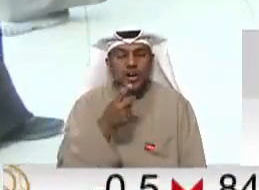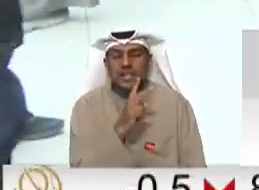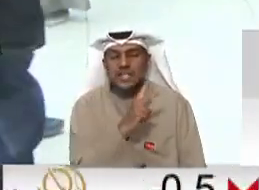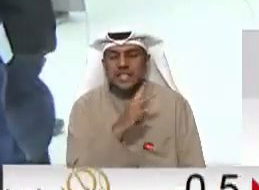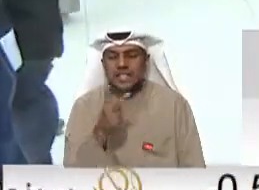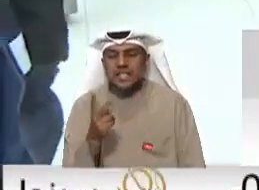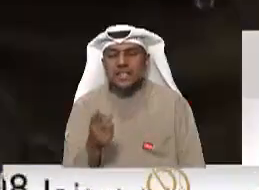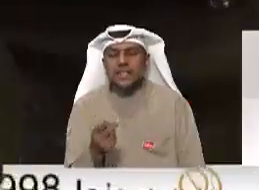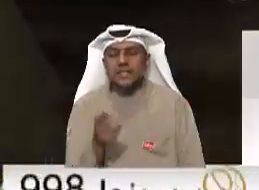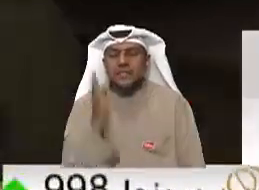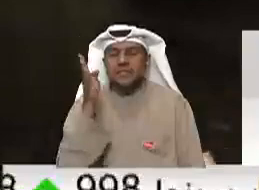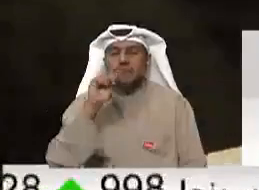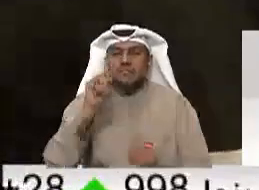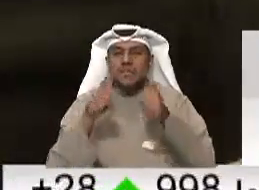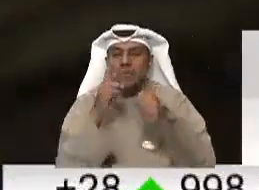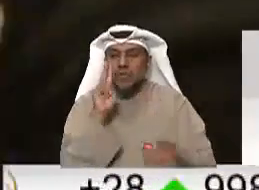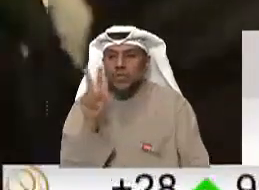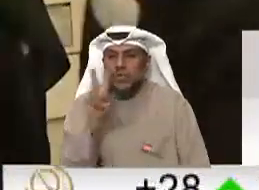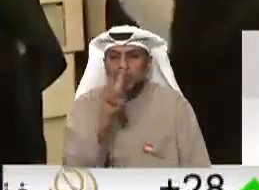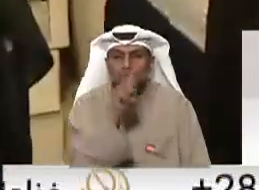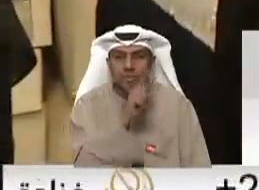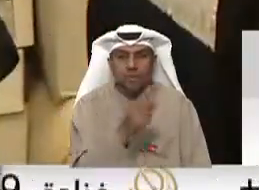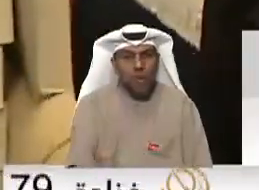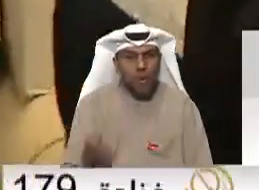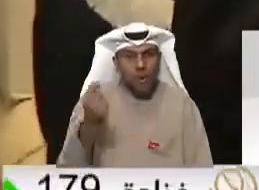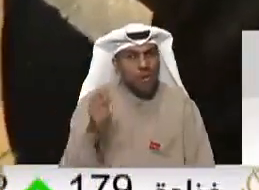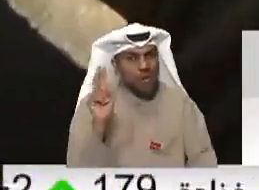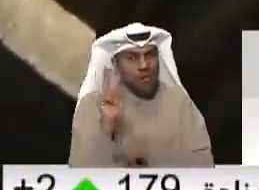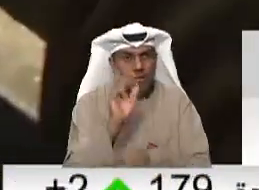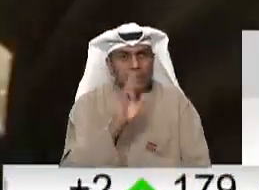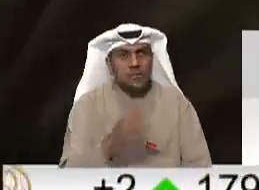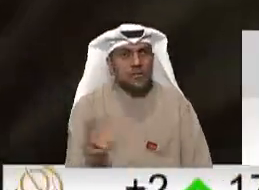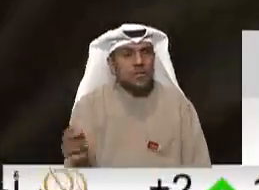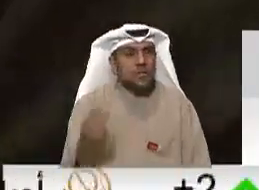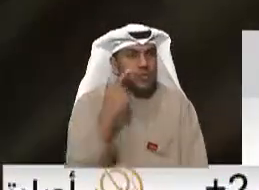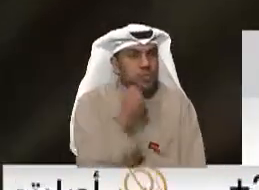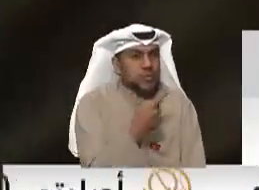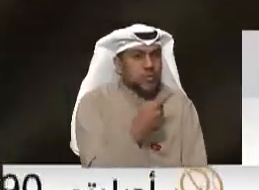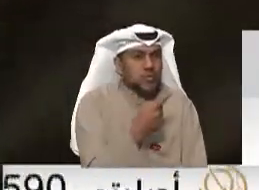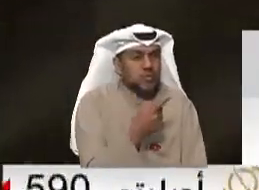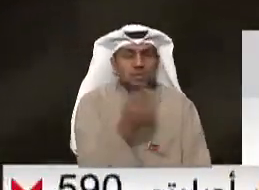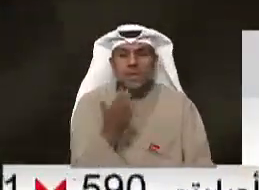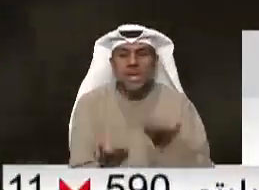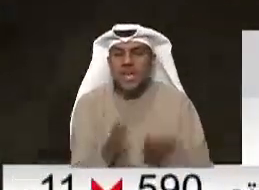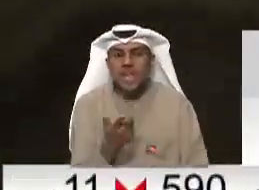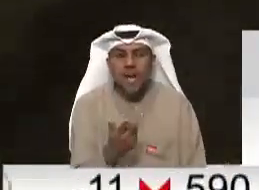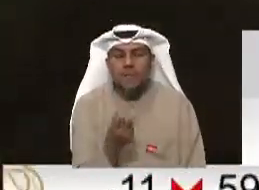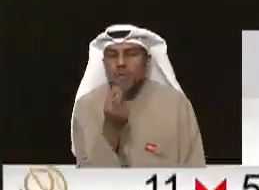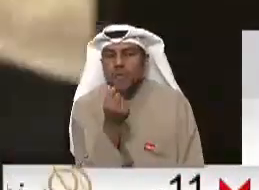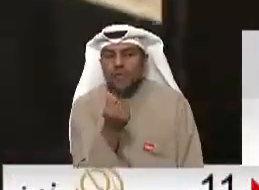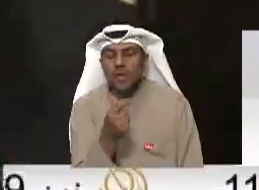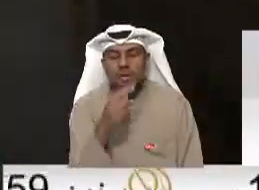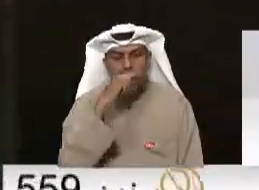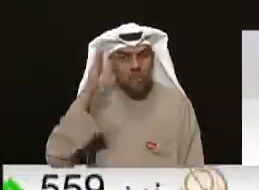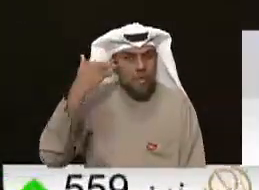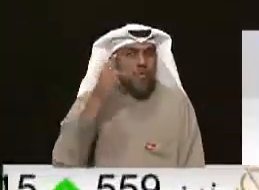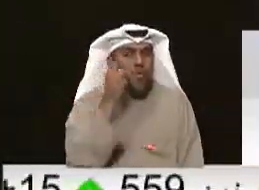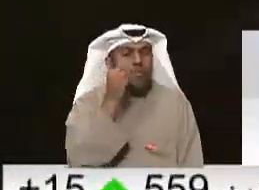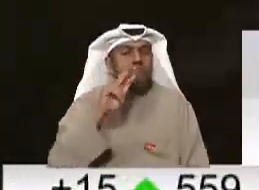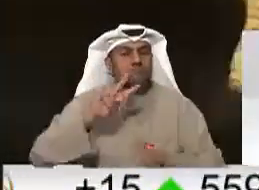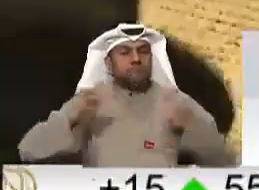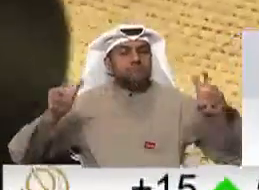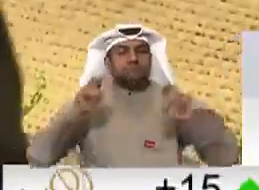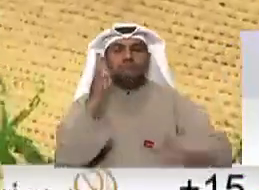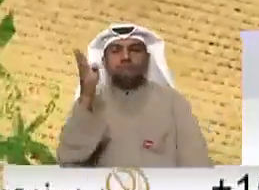المستهلك خلال شهر رمضان المبارك. لله الحمد ارصدوا المفتشين والمفتشات اليوم، وكذلك عندنا احنا